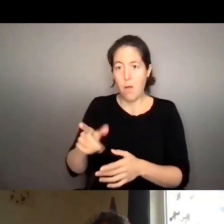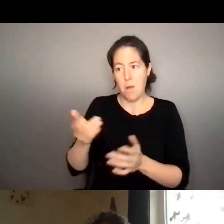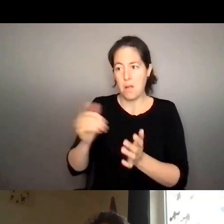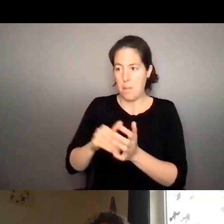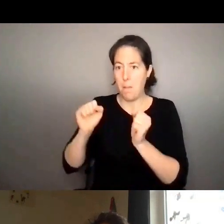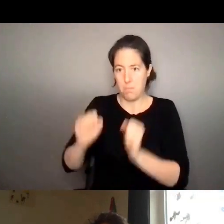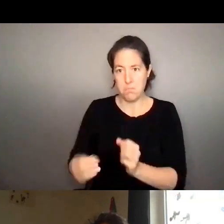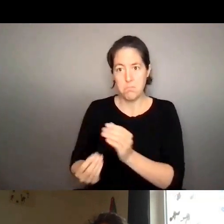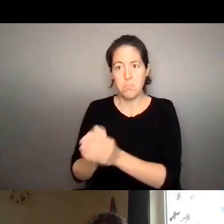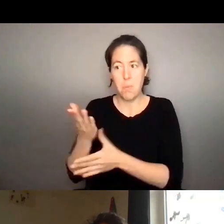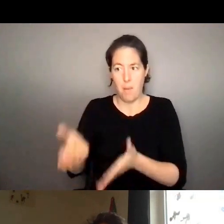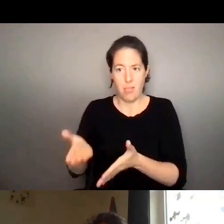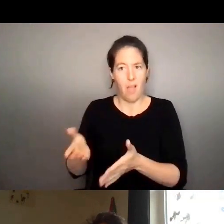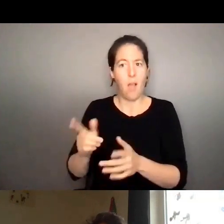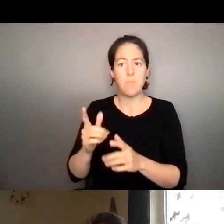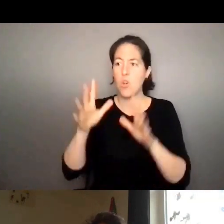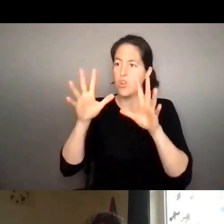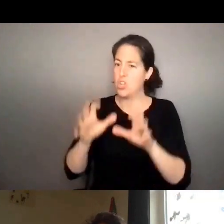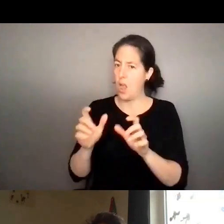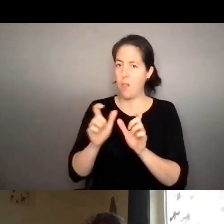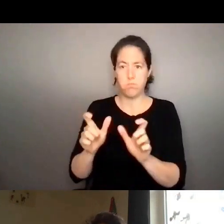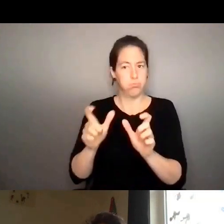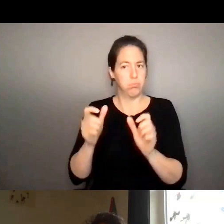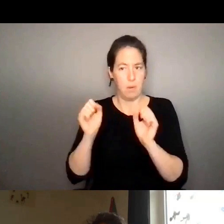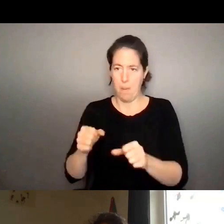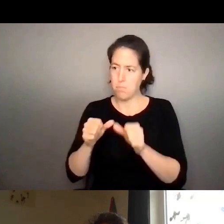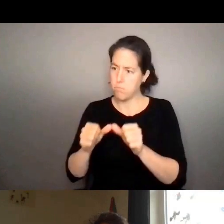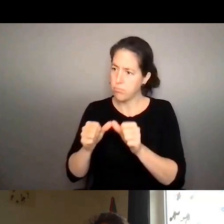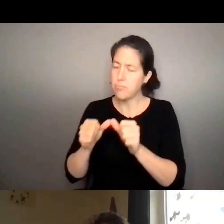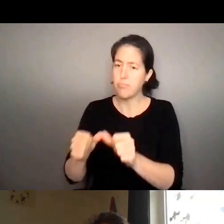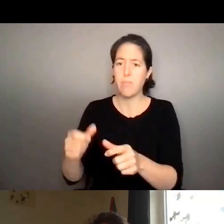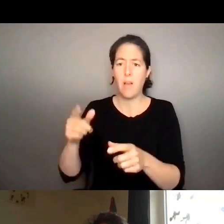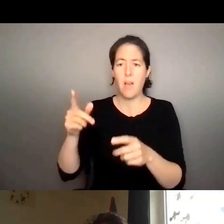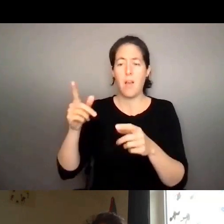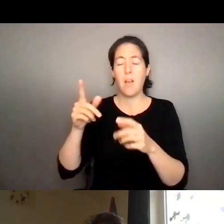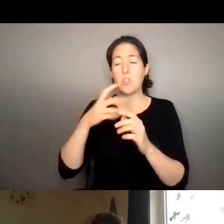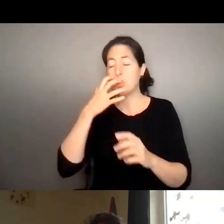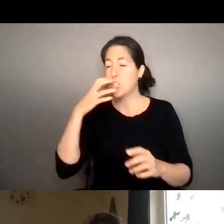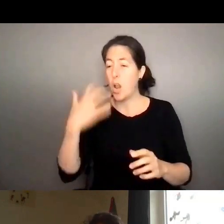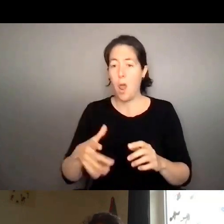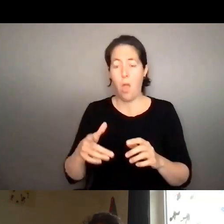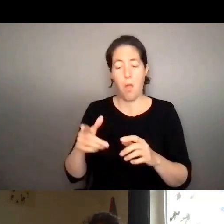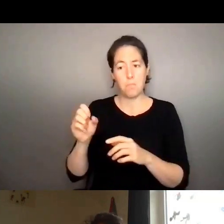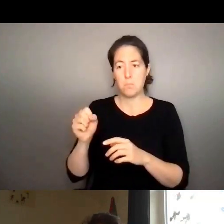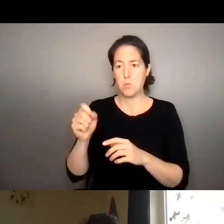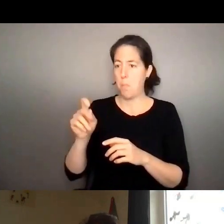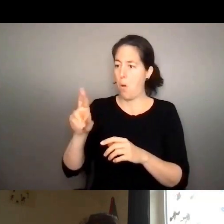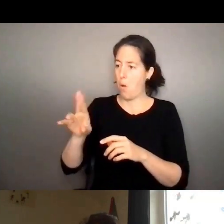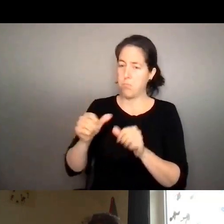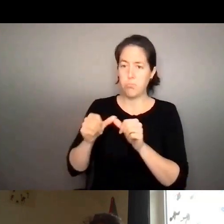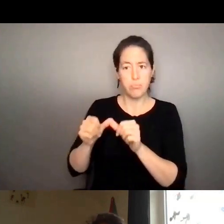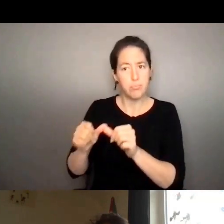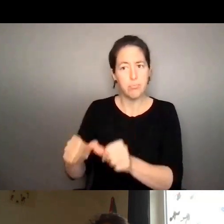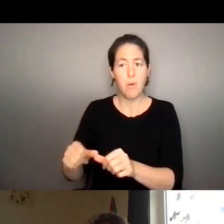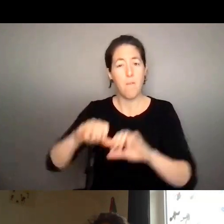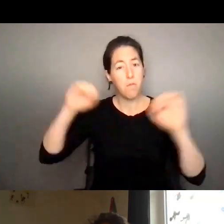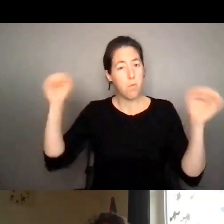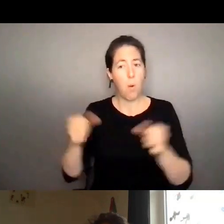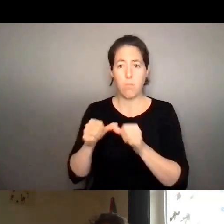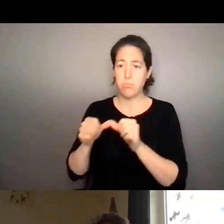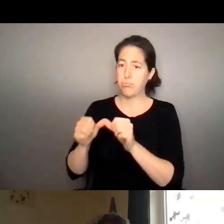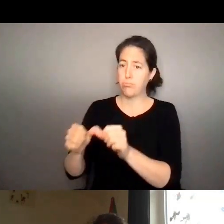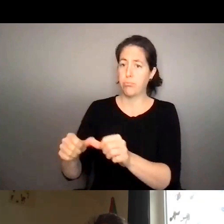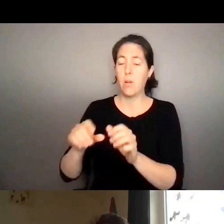résistent au gel. Ils peuvent aussi résister à des températures extrêmes, donc des grandes chaleurs, mais aussi des grandes froideurs. Et donc, à 0